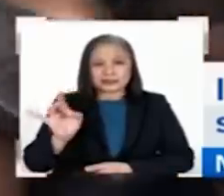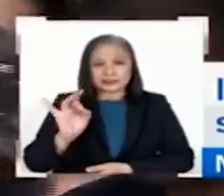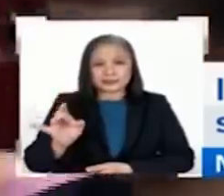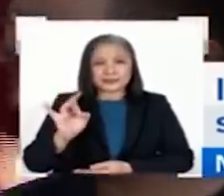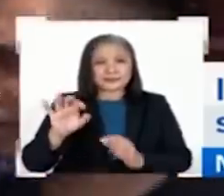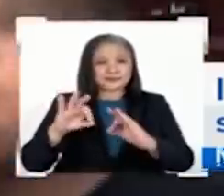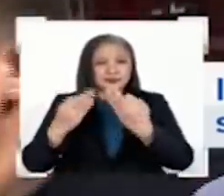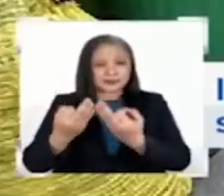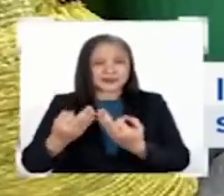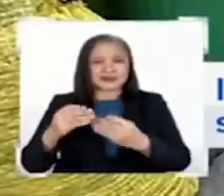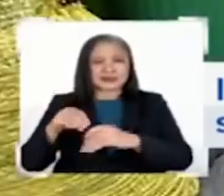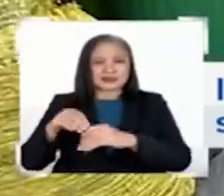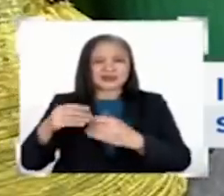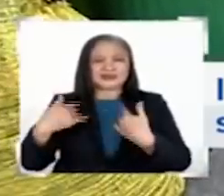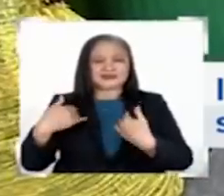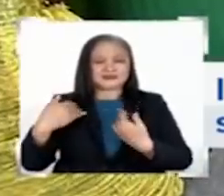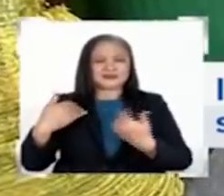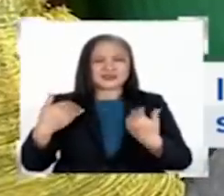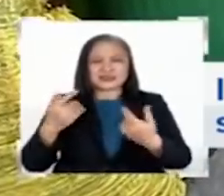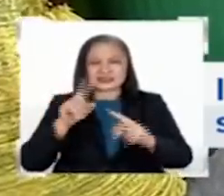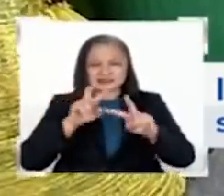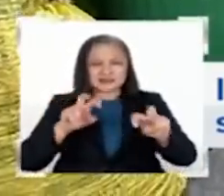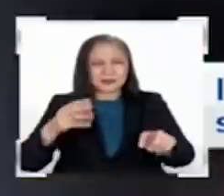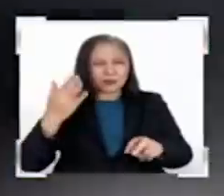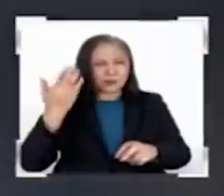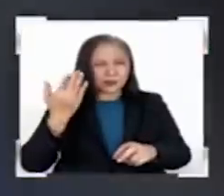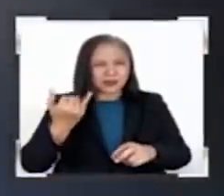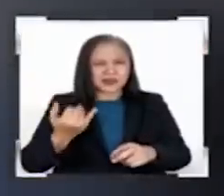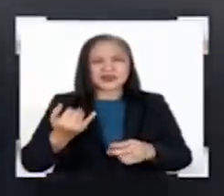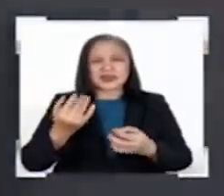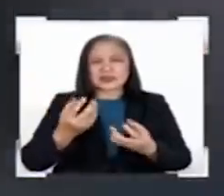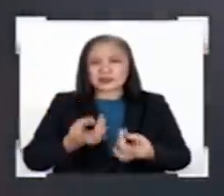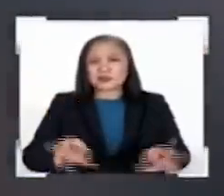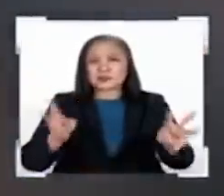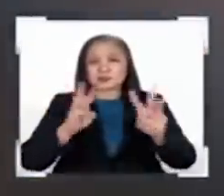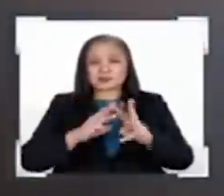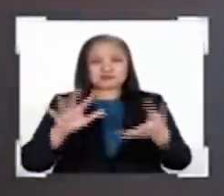na iniimbestigahan pa ang sanhi at halaga ng pinsala.